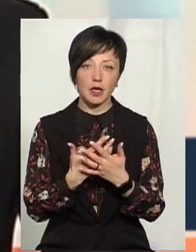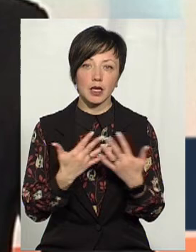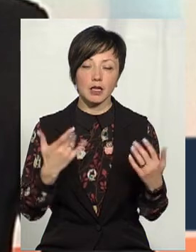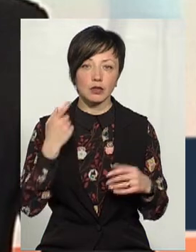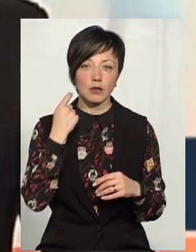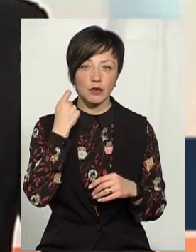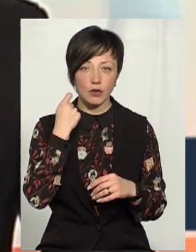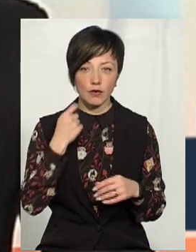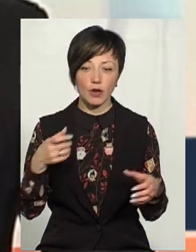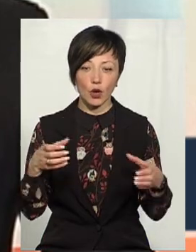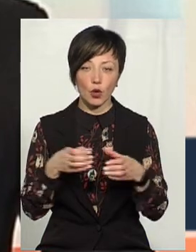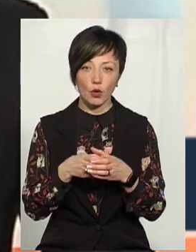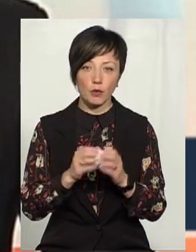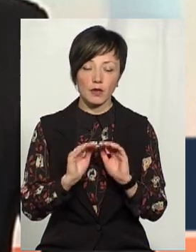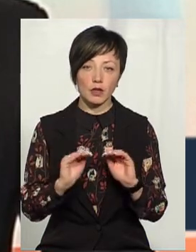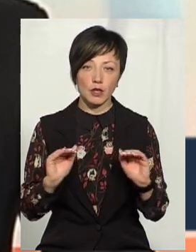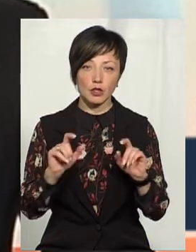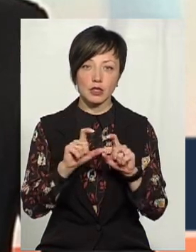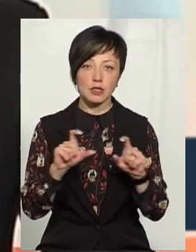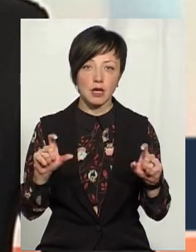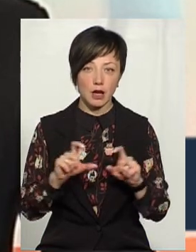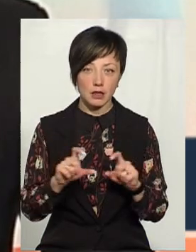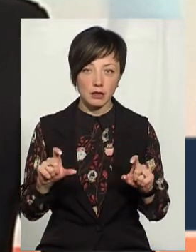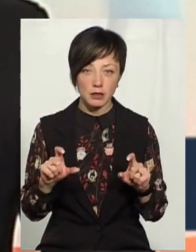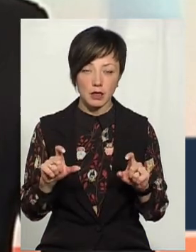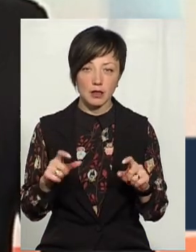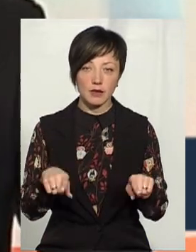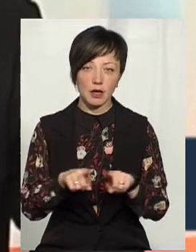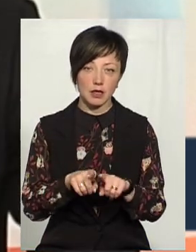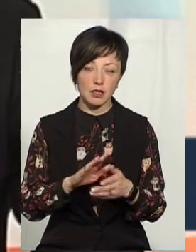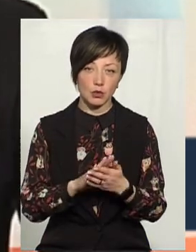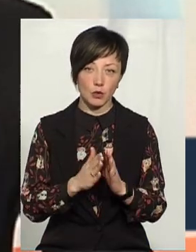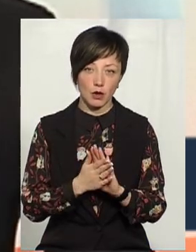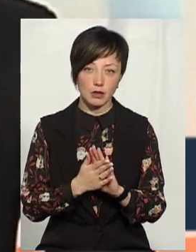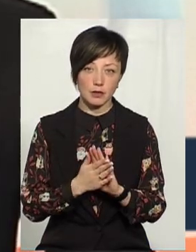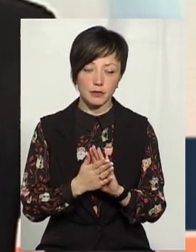різновікові збірні групи в дошкільних навчальних закладах, власне, в такій ситуації.